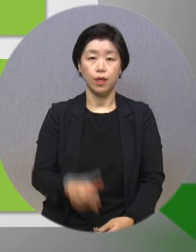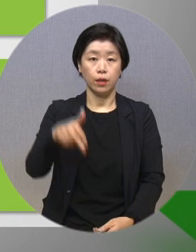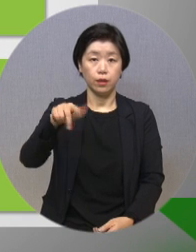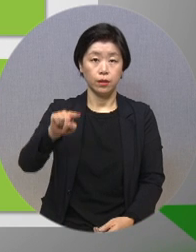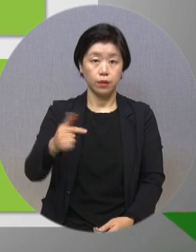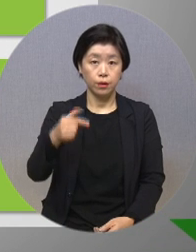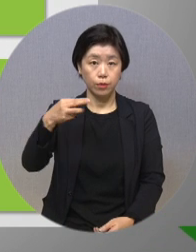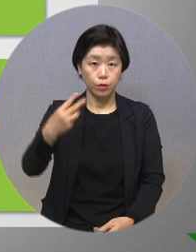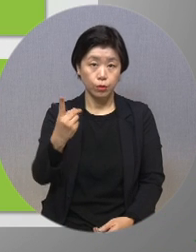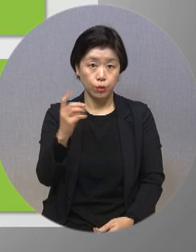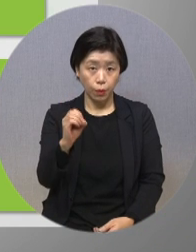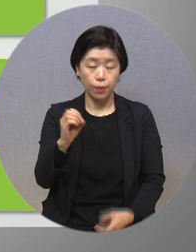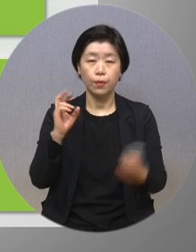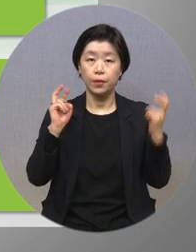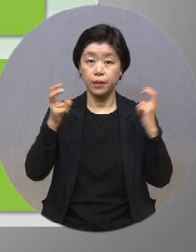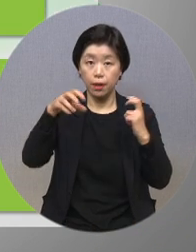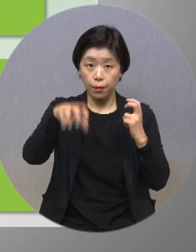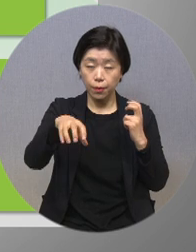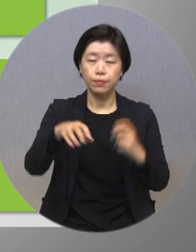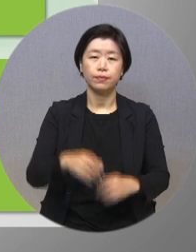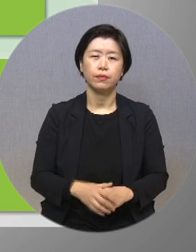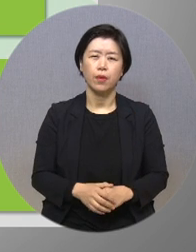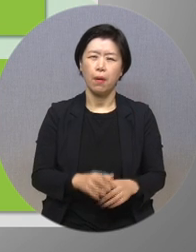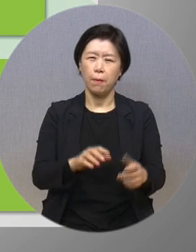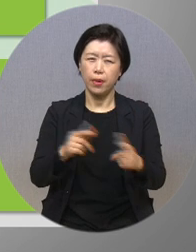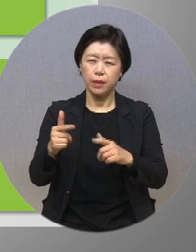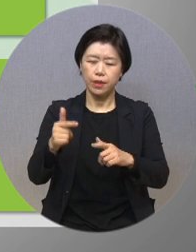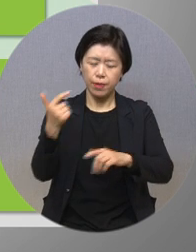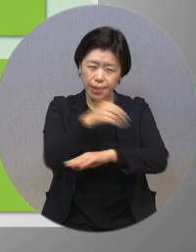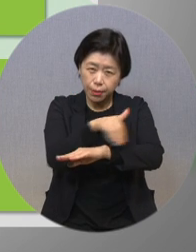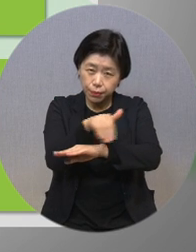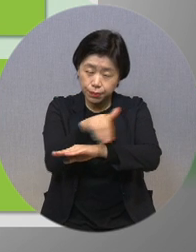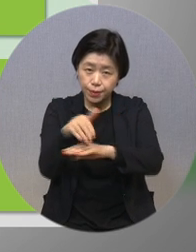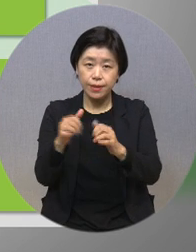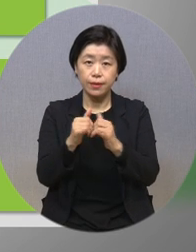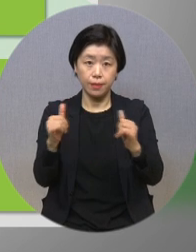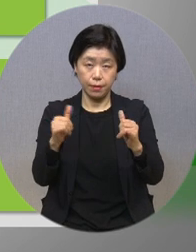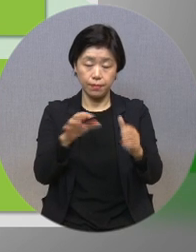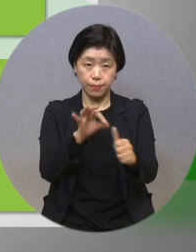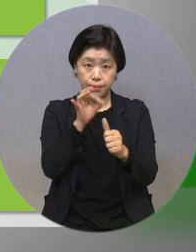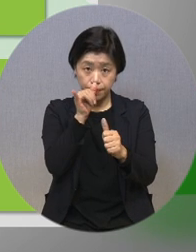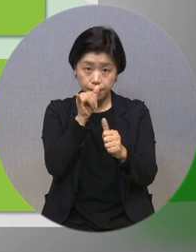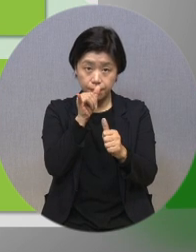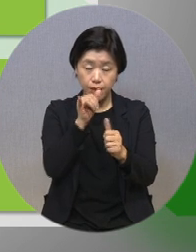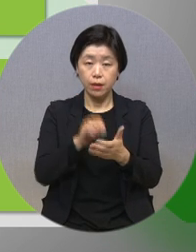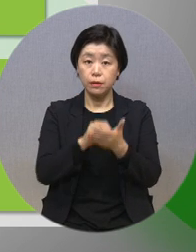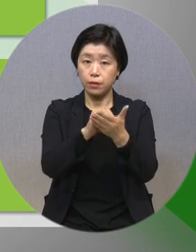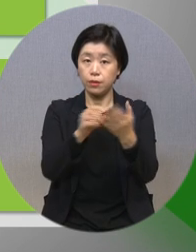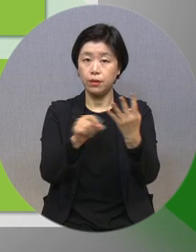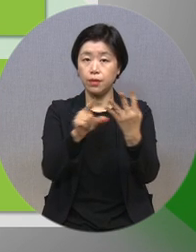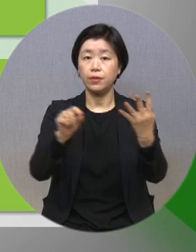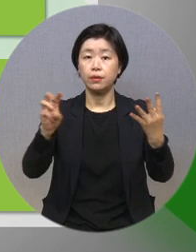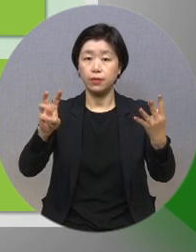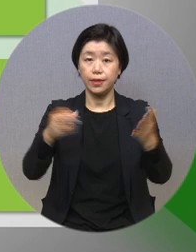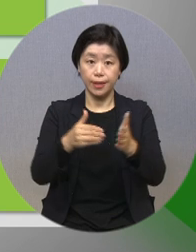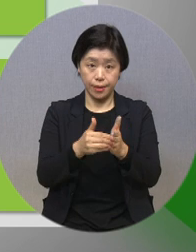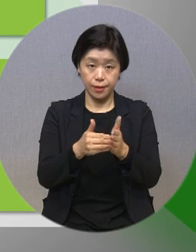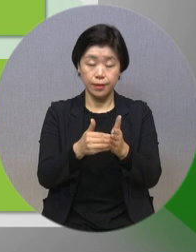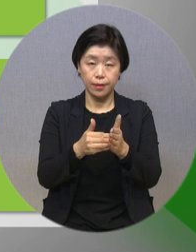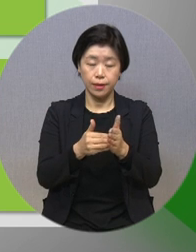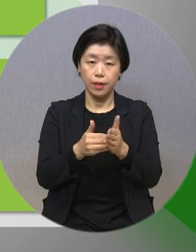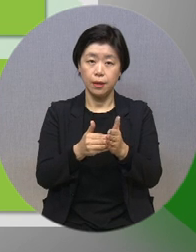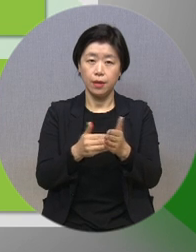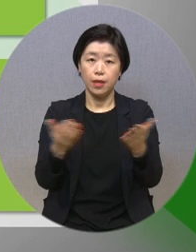주식회사 전통에서 기타 제도사를 모집합니다. 접수 마감일은 4월 30일까지며 근무지는